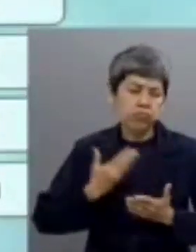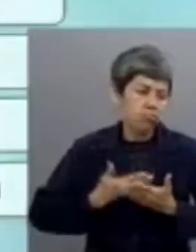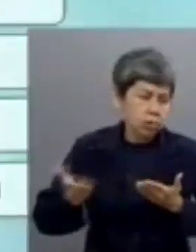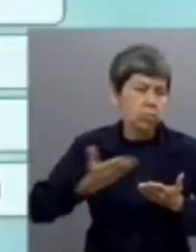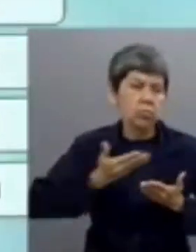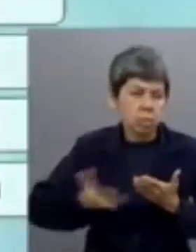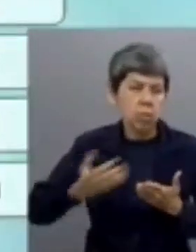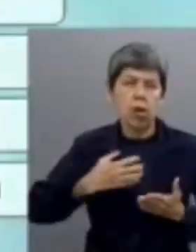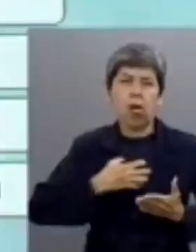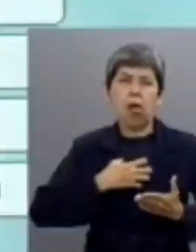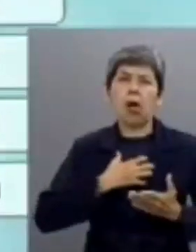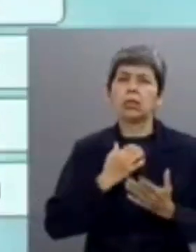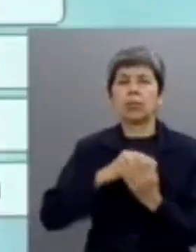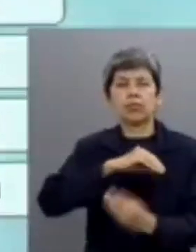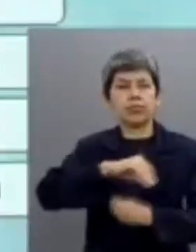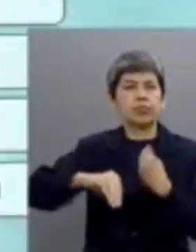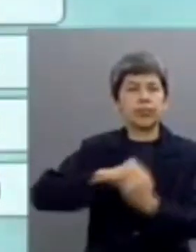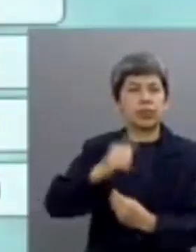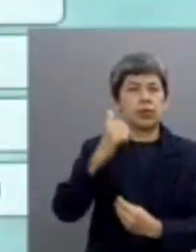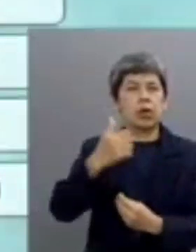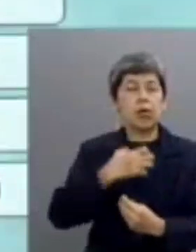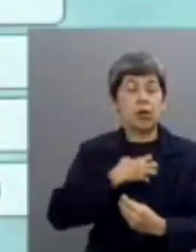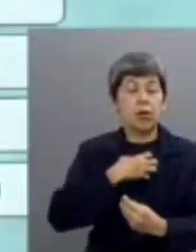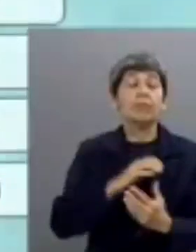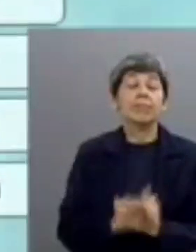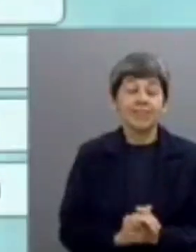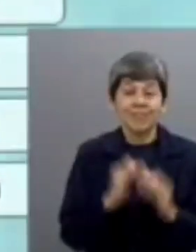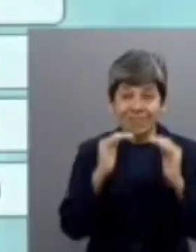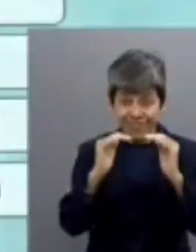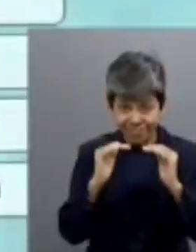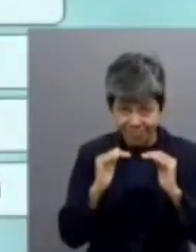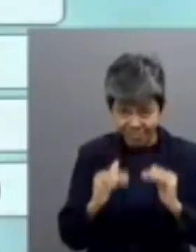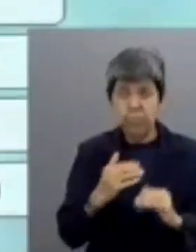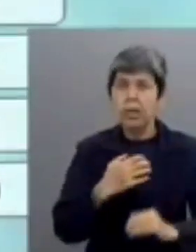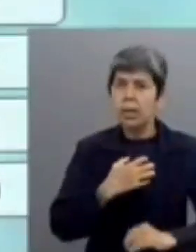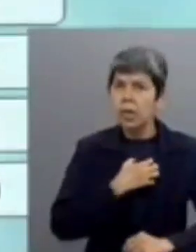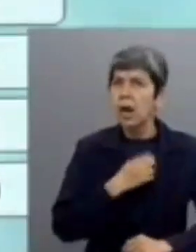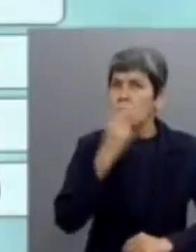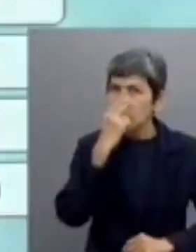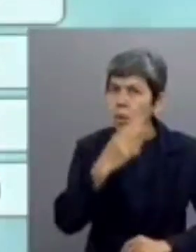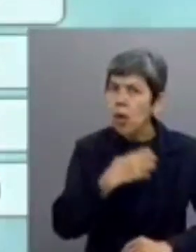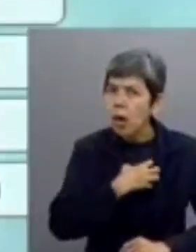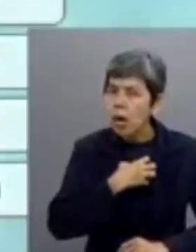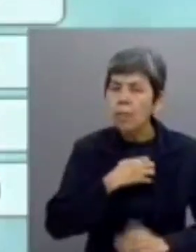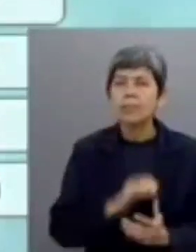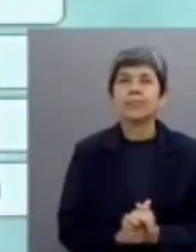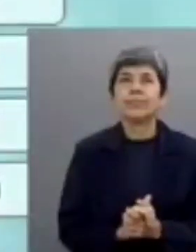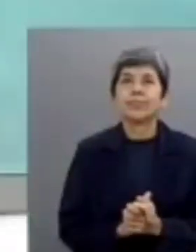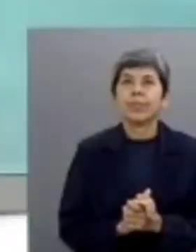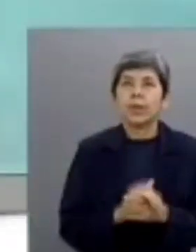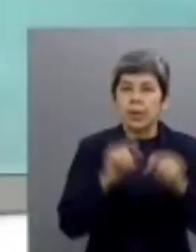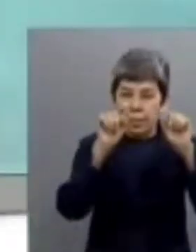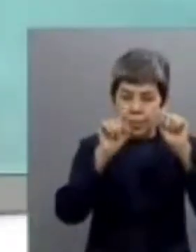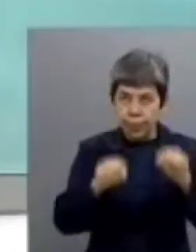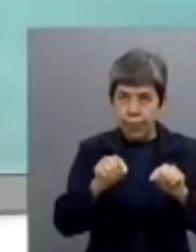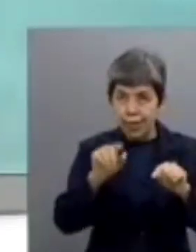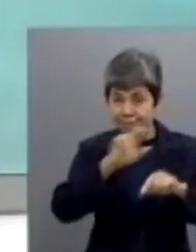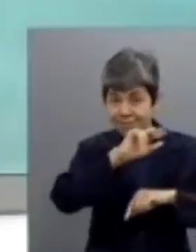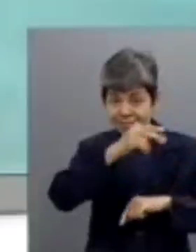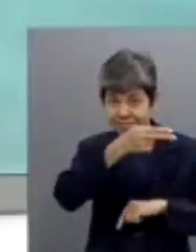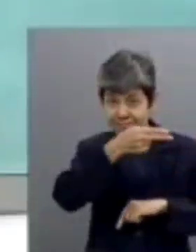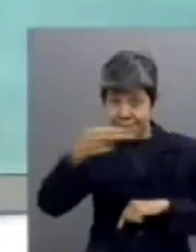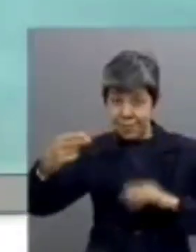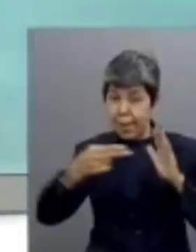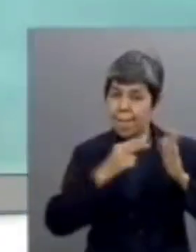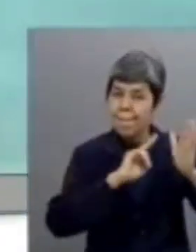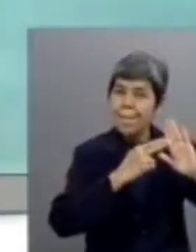ต่อปีอัตราภาษี 40%หากรถชอบเต็มจำนวน 30,000บาทจะมีสิทธิ์ได้คืนภาษีสูงสุดที่ 3,000บาท